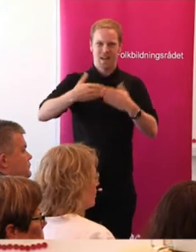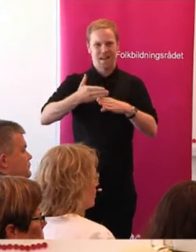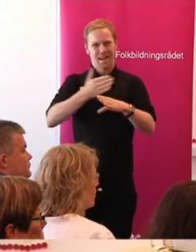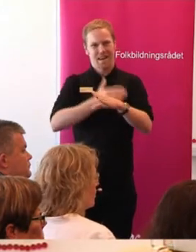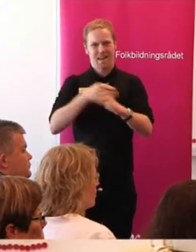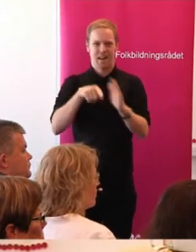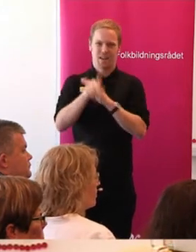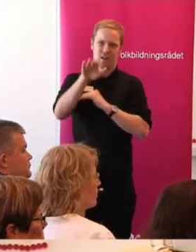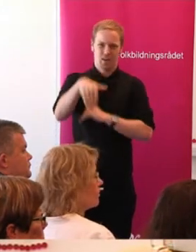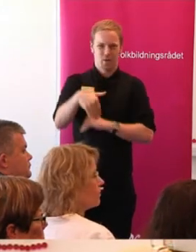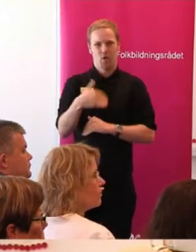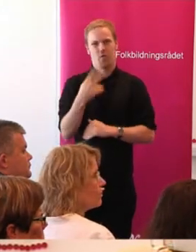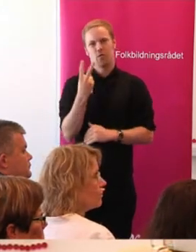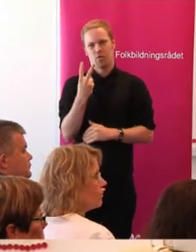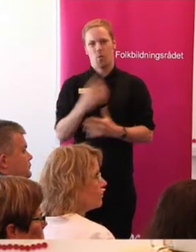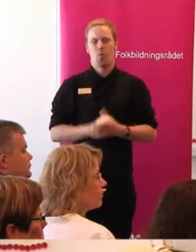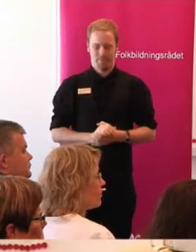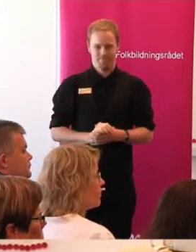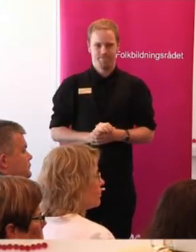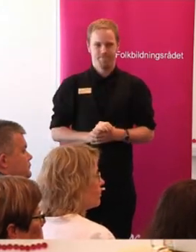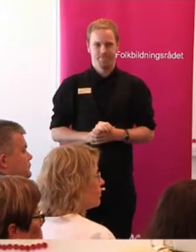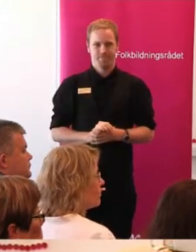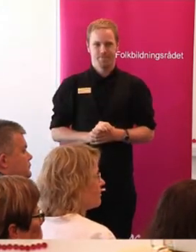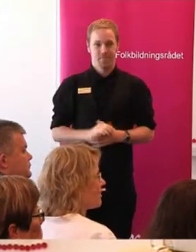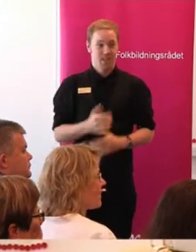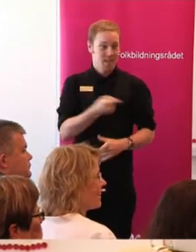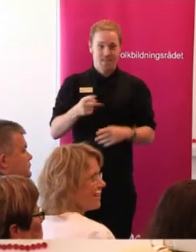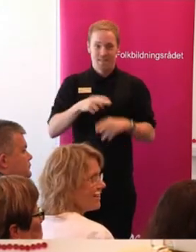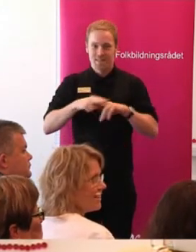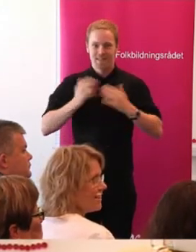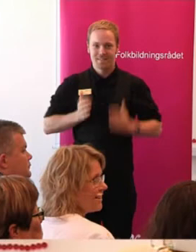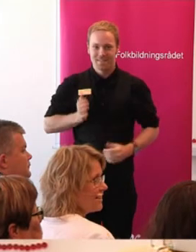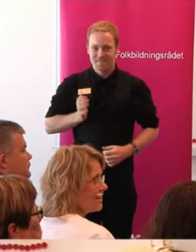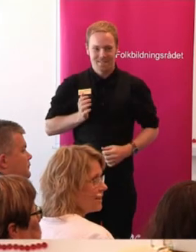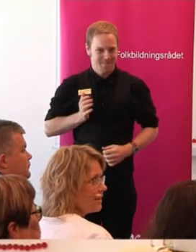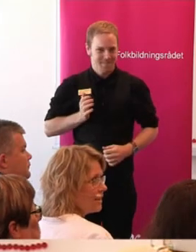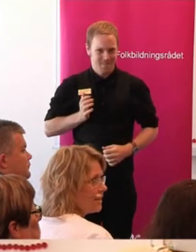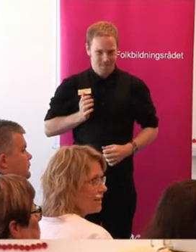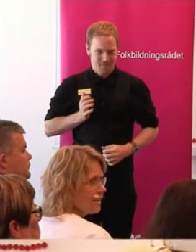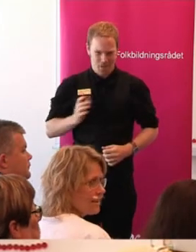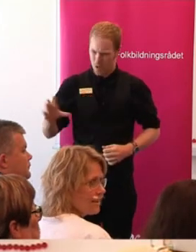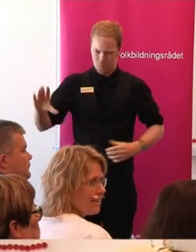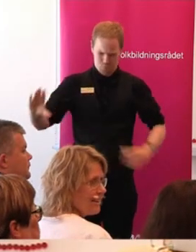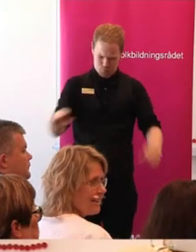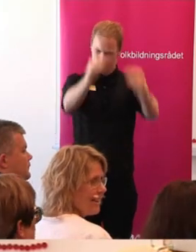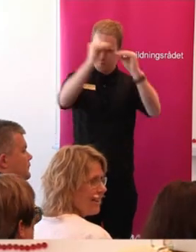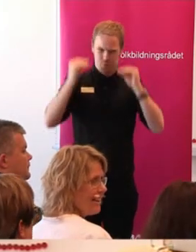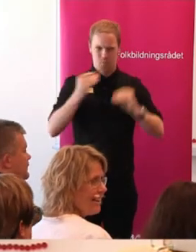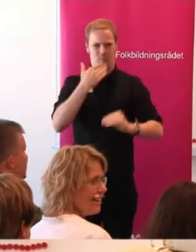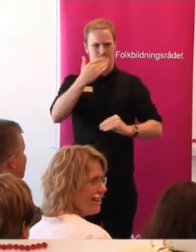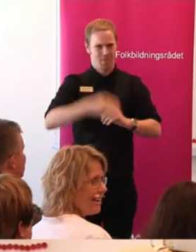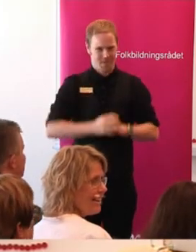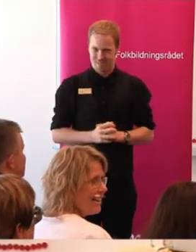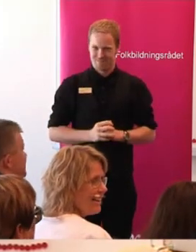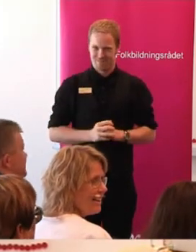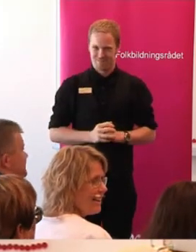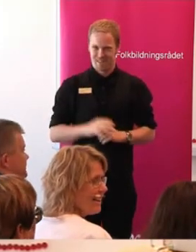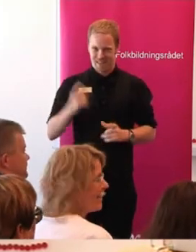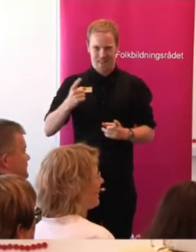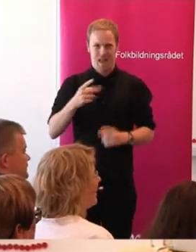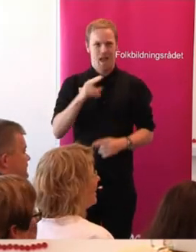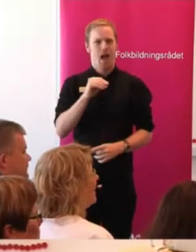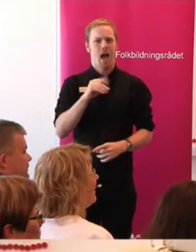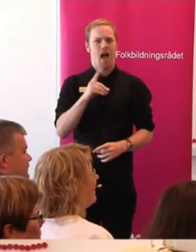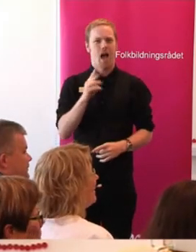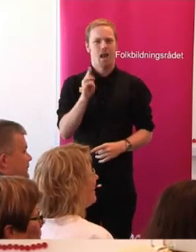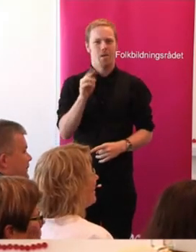Så långt allt väl. Ni känner att ni är laddade för detta. Ett rungande jag, gud vad härligt. Ja, det är Almedalsveckan at its